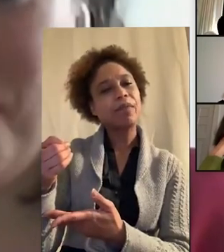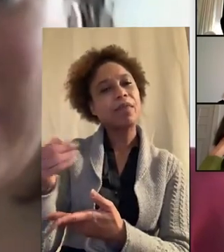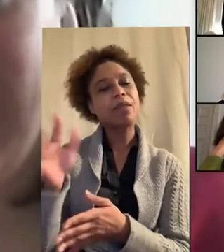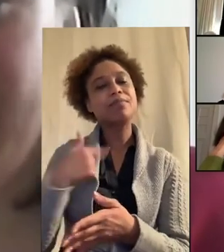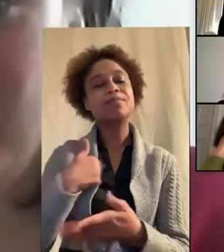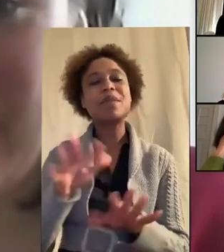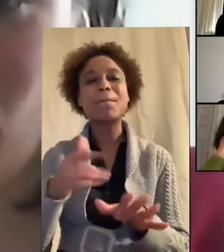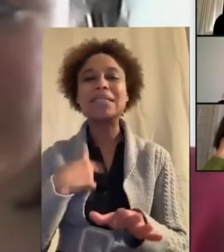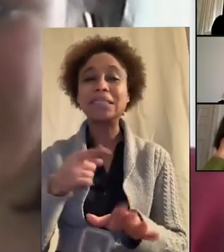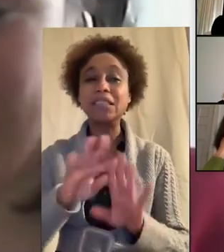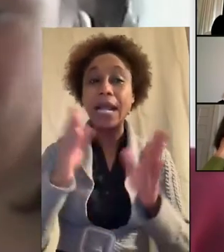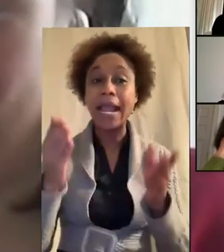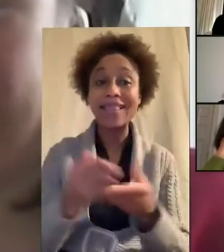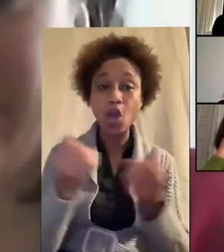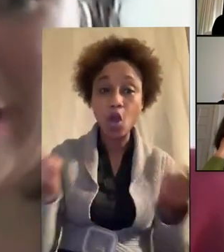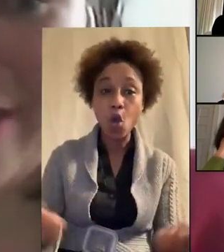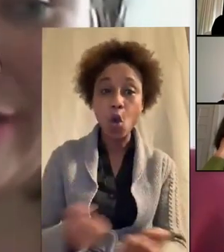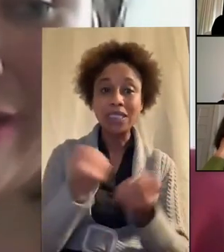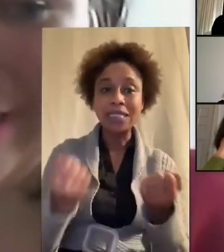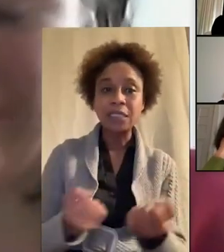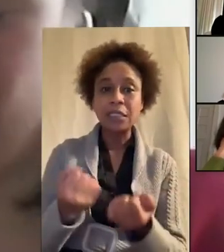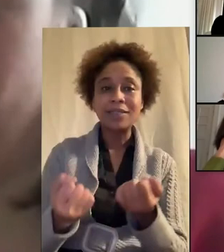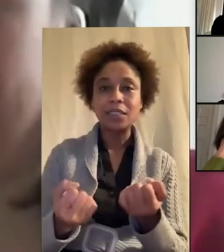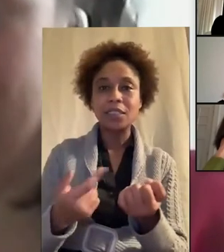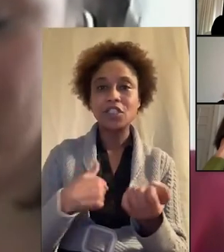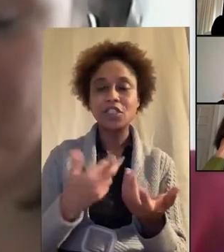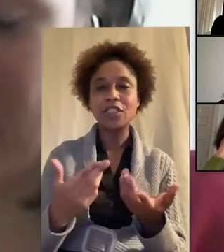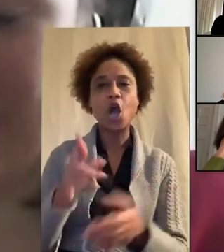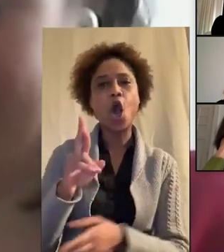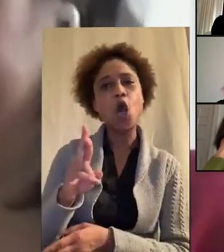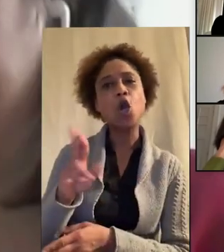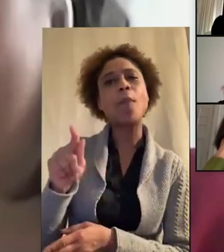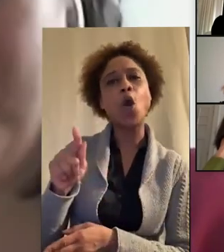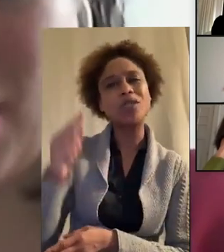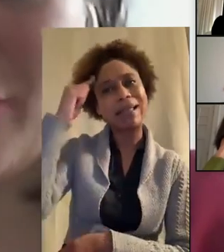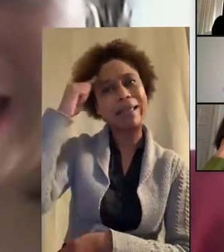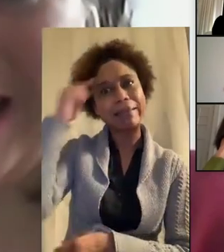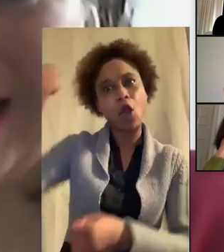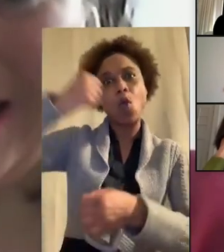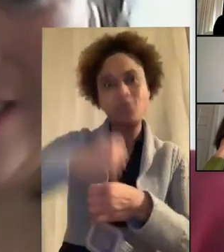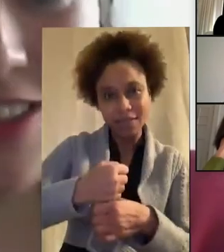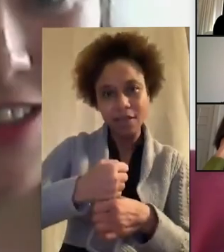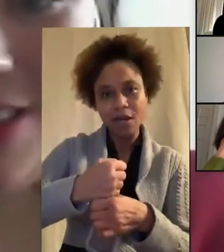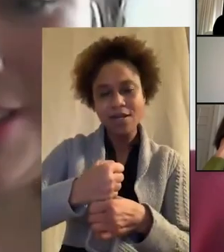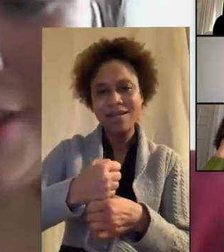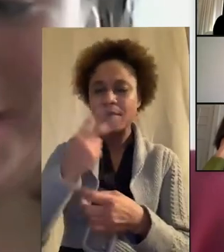gezocht met evenementenorganisatoren, diverse ervaringsdeskundigen met een beperking,